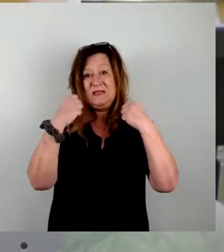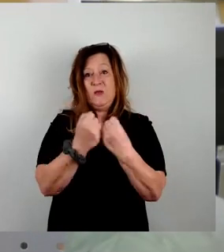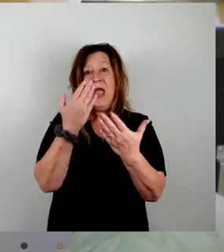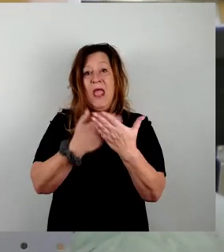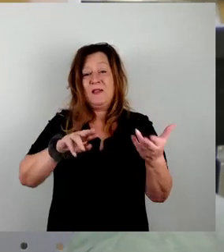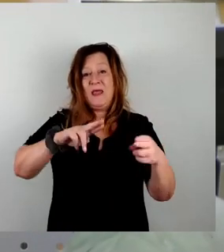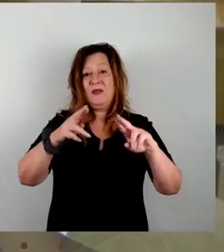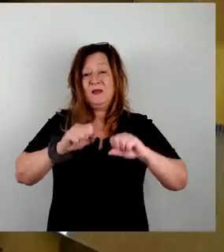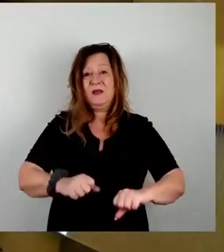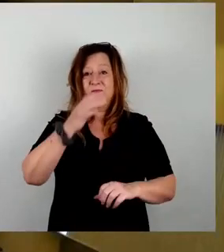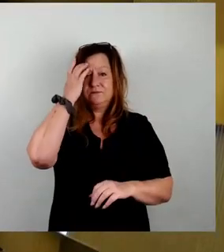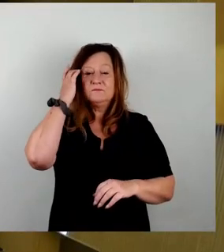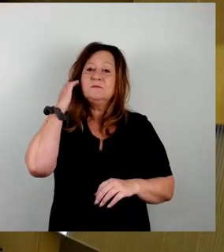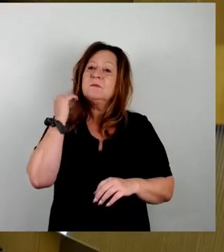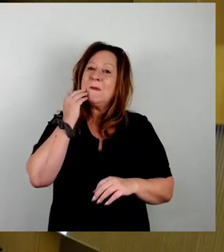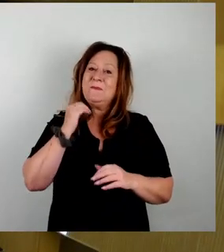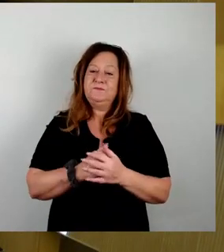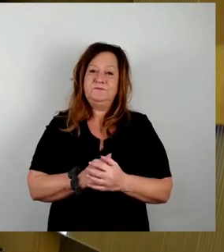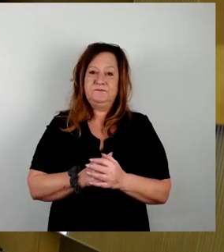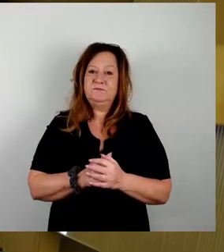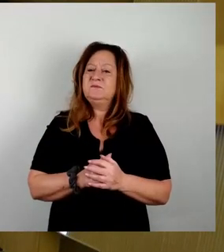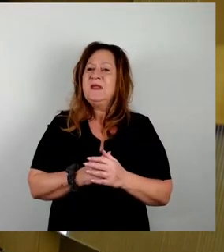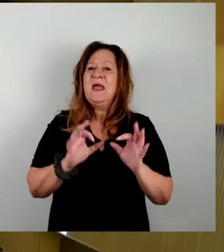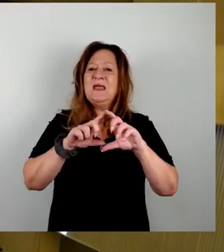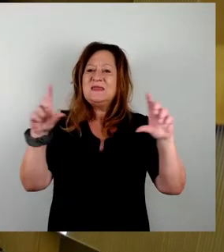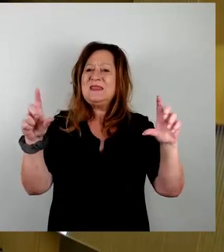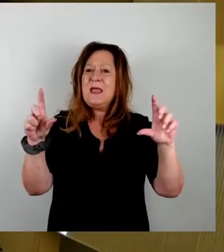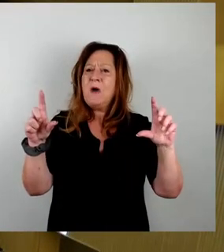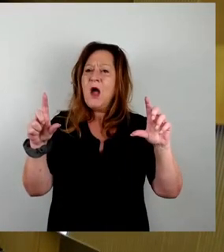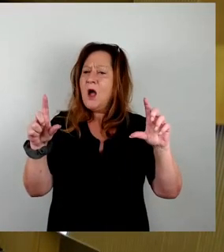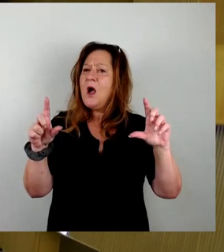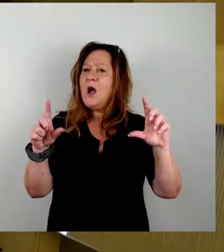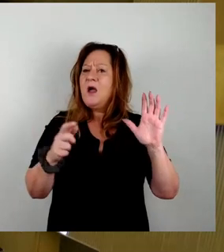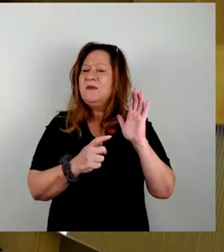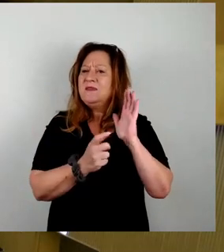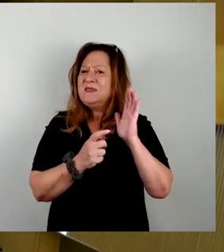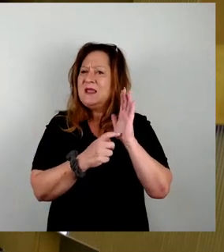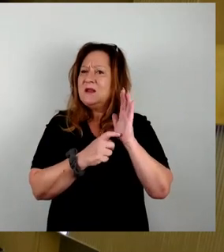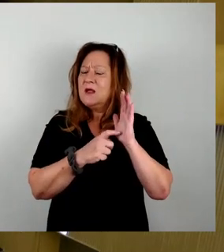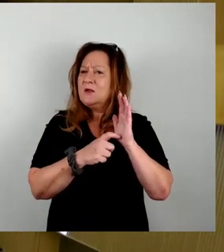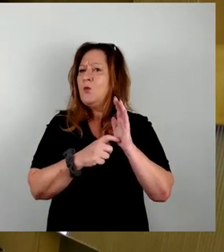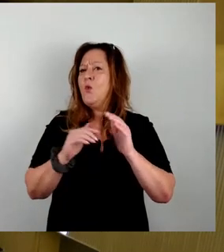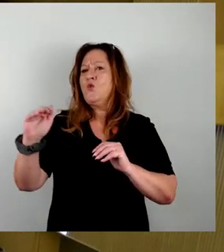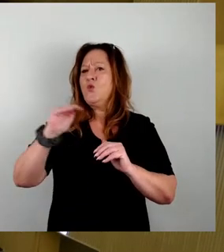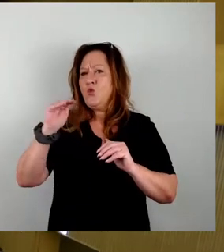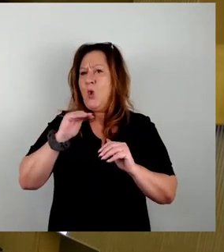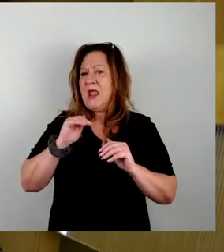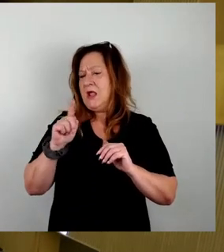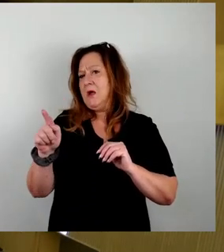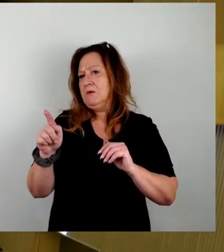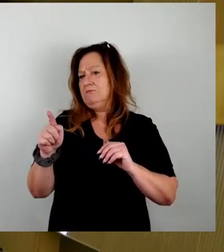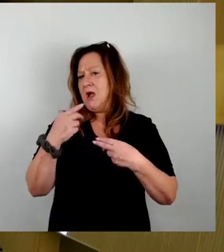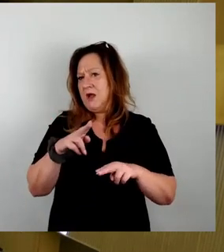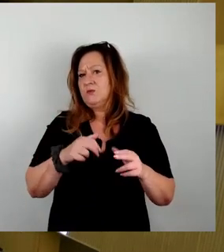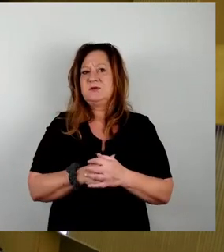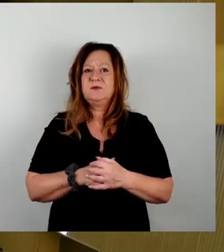Die Beantwortung würde der für Digitalisierung zuständige Bürgermeisterkollege Pratzker übernehmen. Ja, vielen Dank